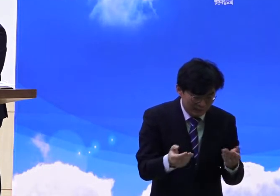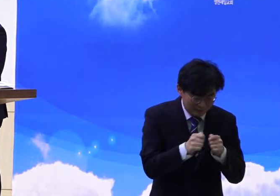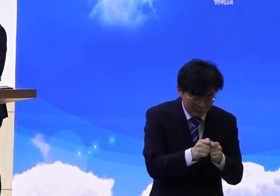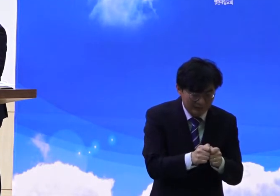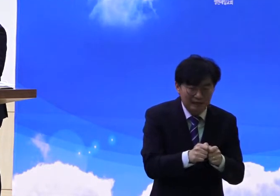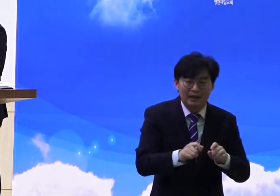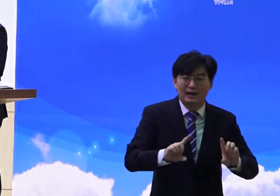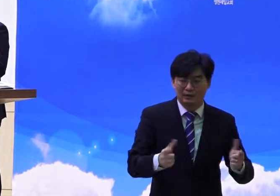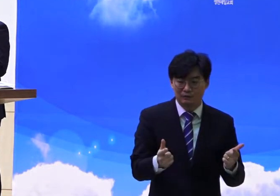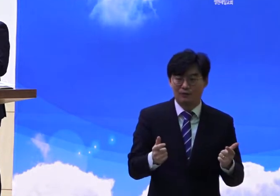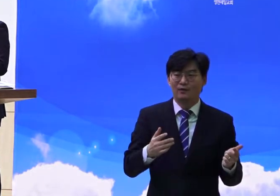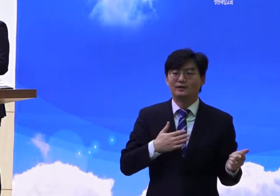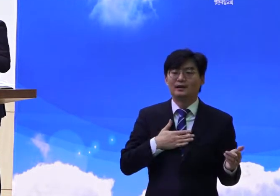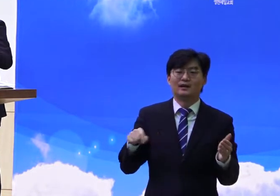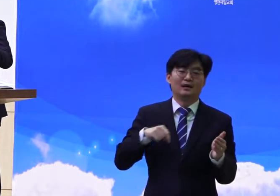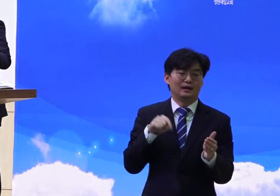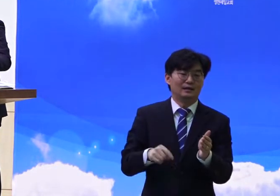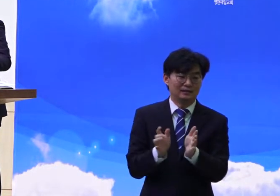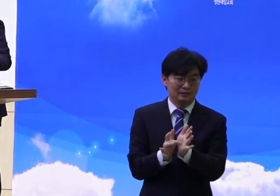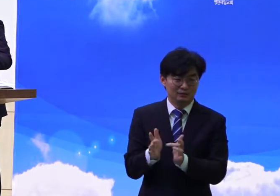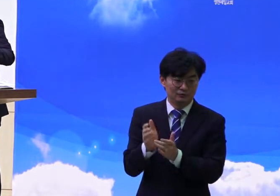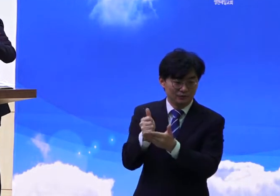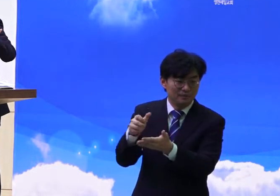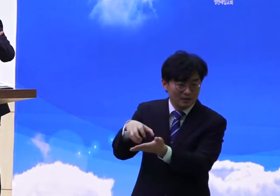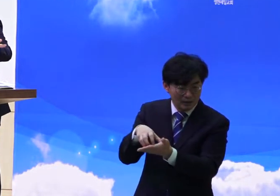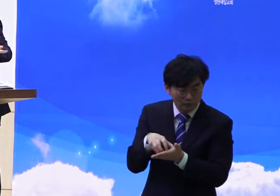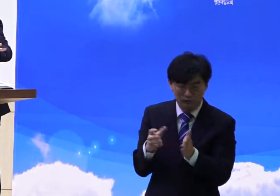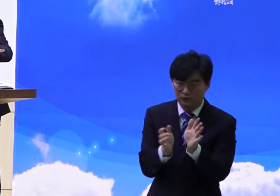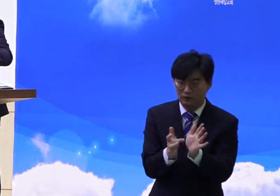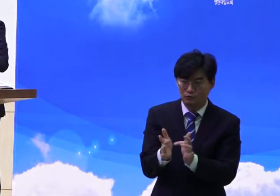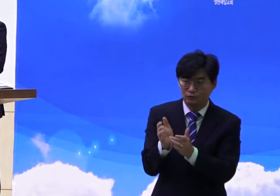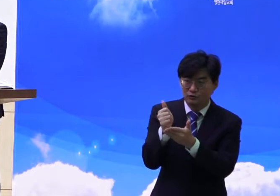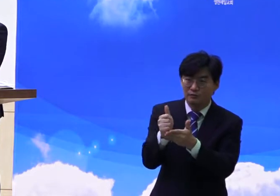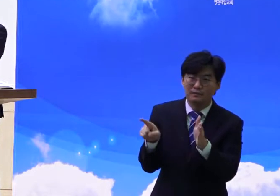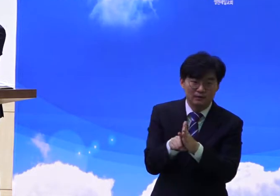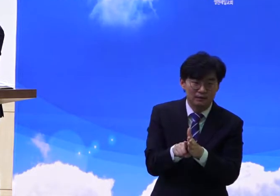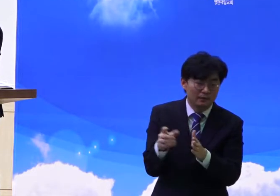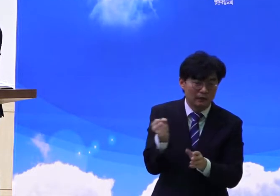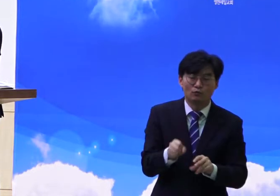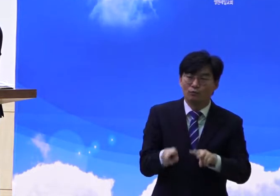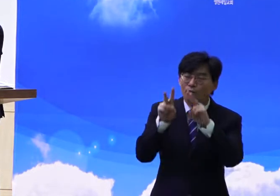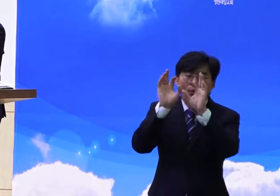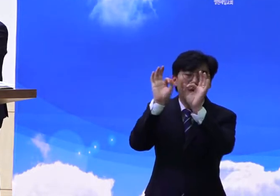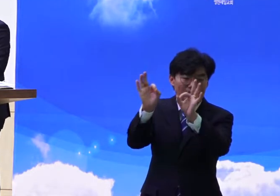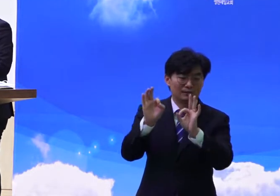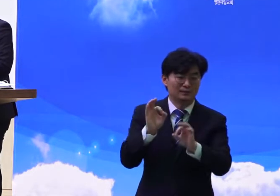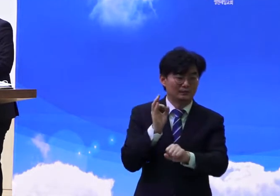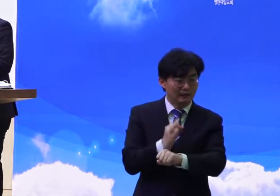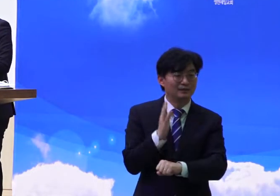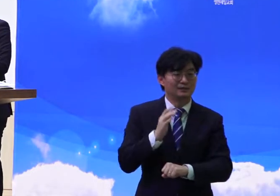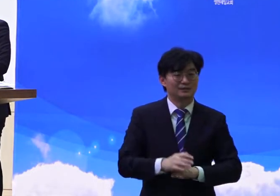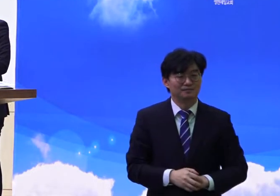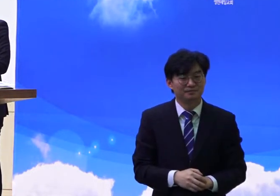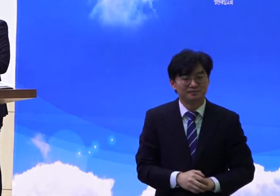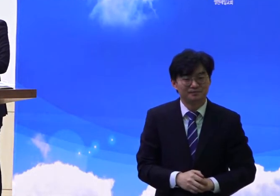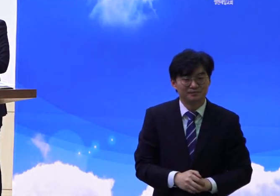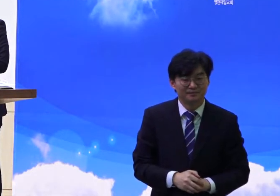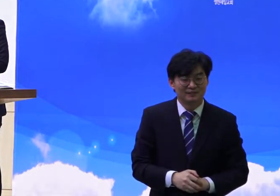하나님의 말씀은 단순했습니다. 민수기 21장뿐 아니라 그 이전에도, 그리고 요한계시록까지 이어지는 성경의 모든 내용을